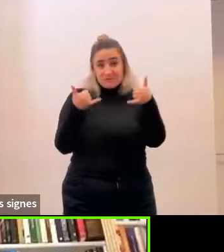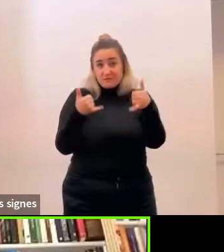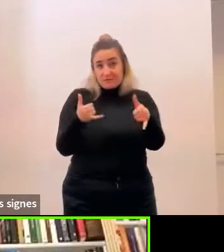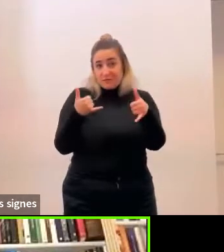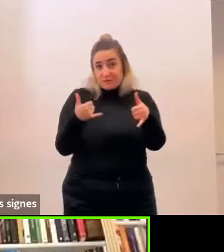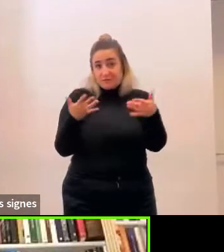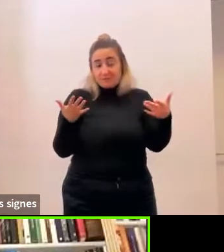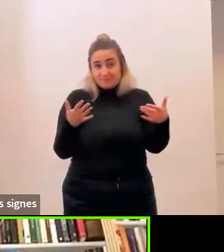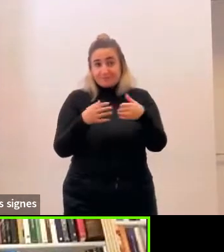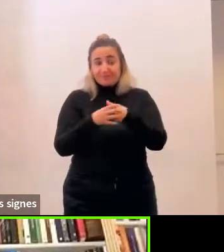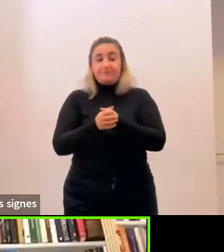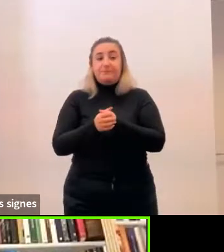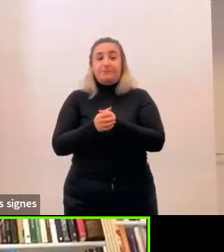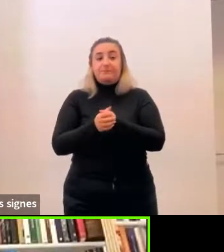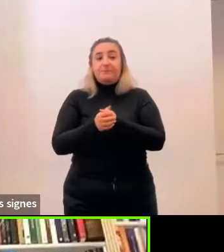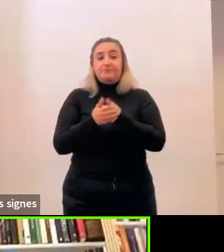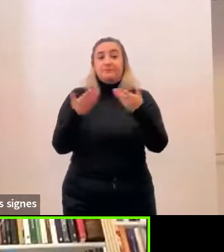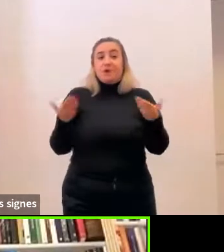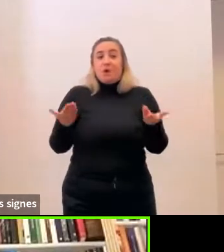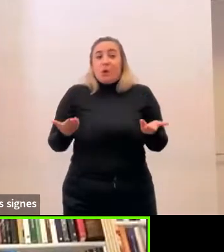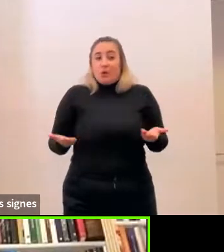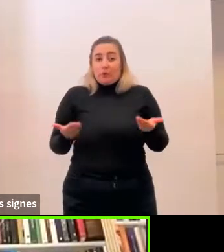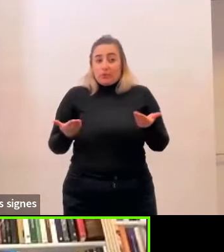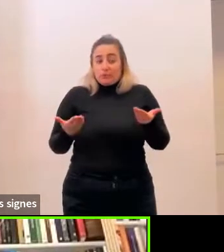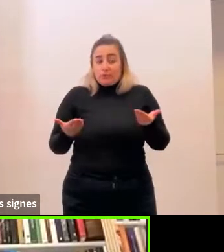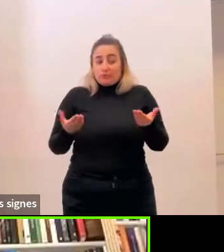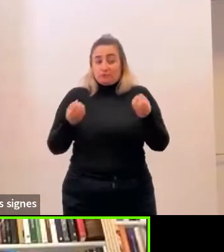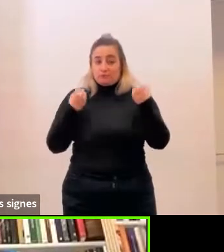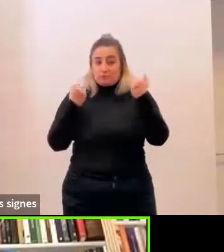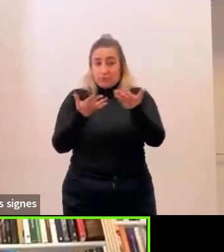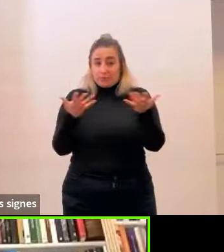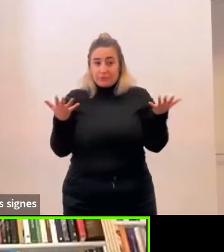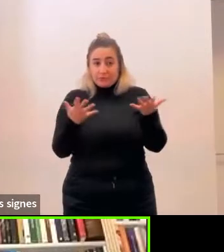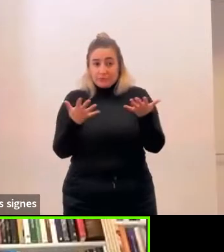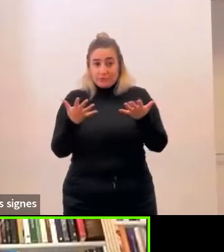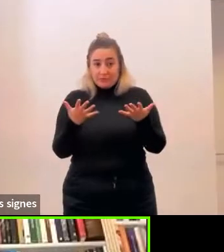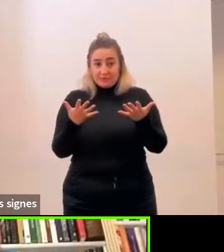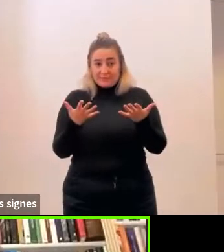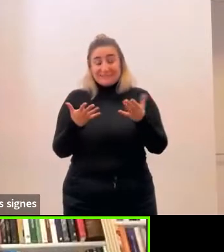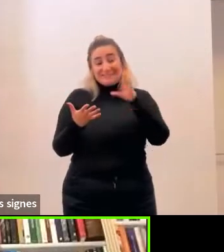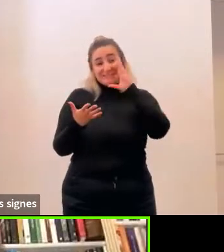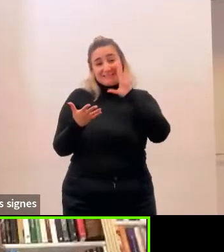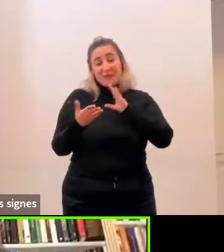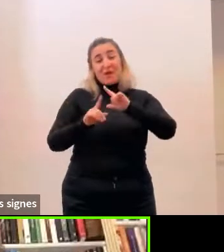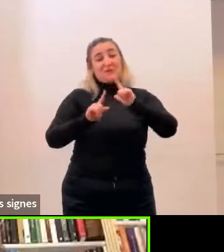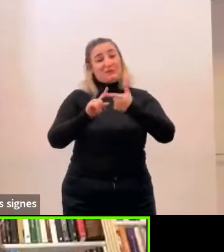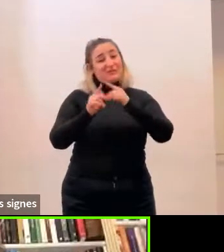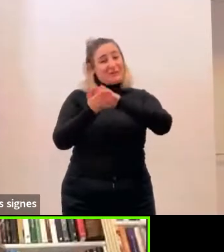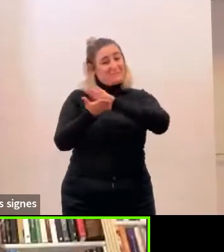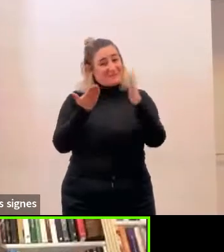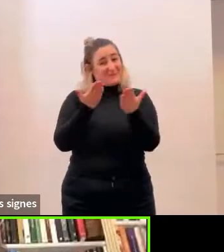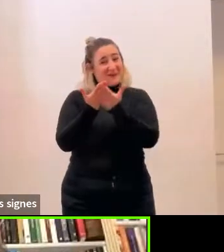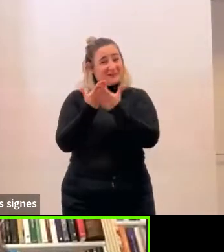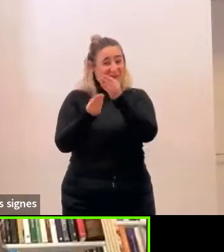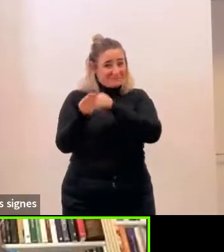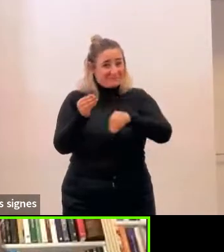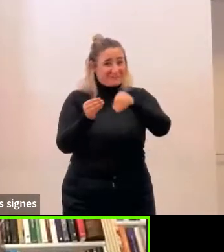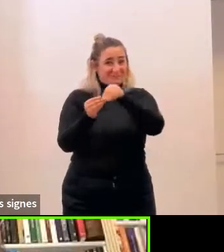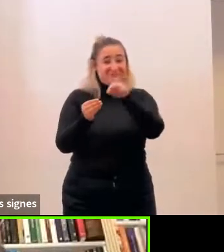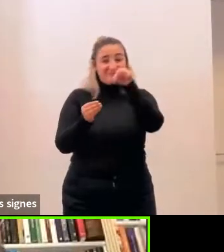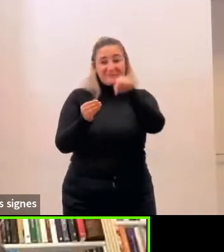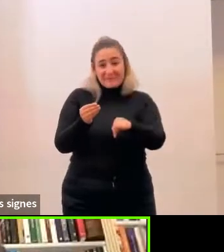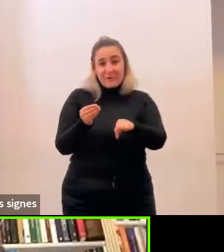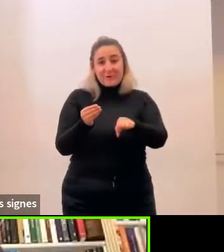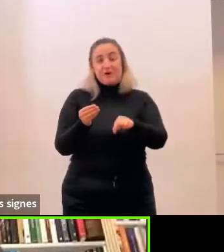sur la convention. Donc, il vous est proposé de faire un second avenant à cette convention, cet avenant qui irait